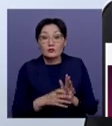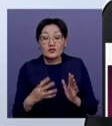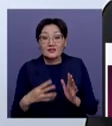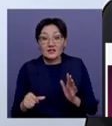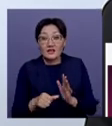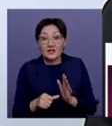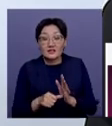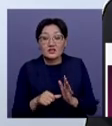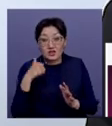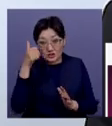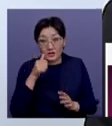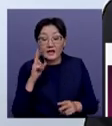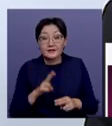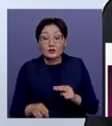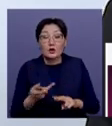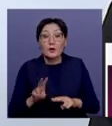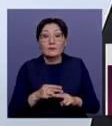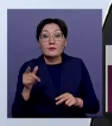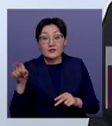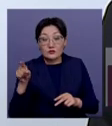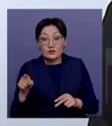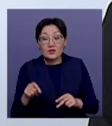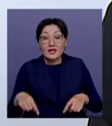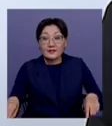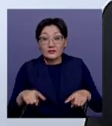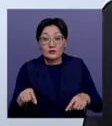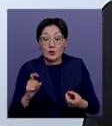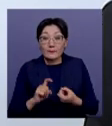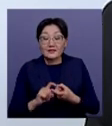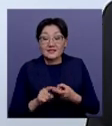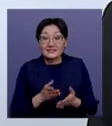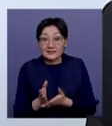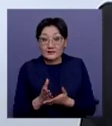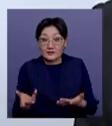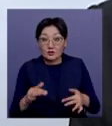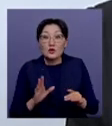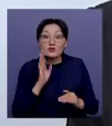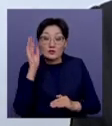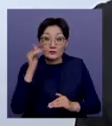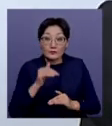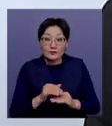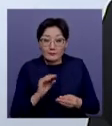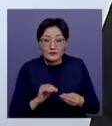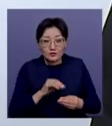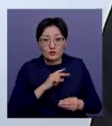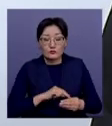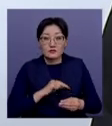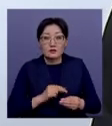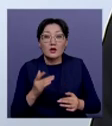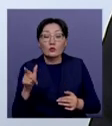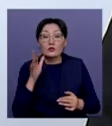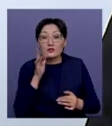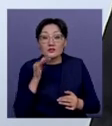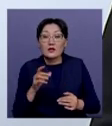ақпан айындаған аяқталды. Себебі мен сол жақта радио байланыс қызметінде қалдым. Күн-түн демей дамылсыз жұмыс істейтінбіз. Ол